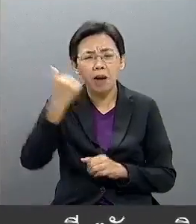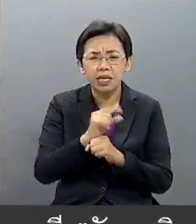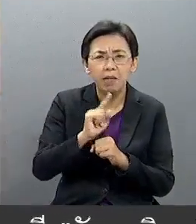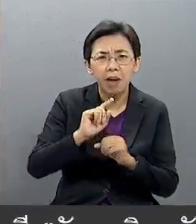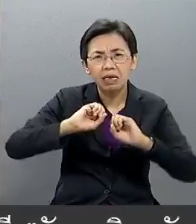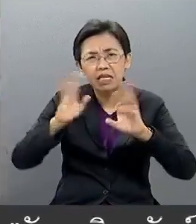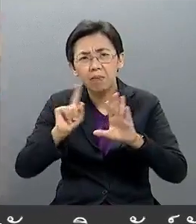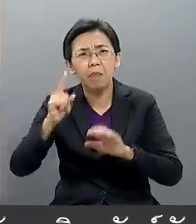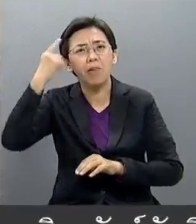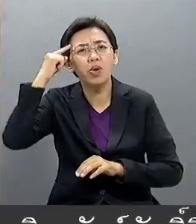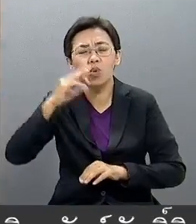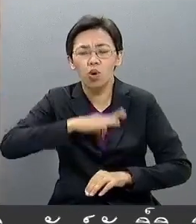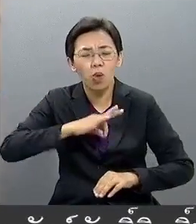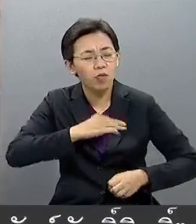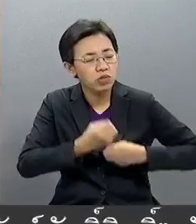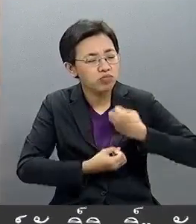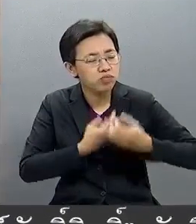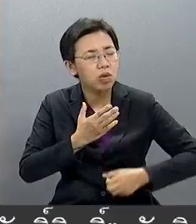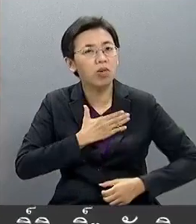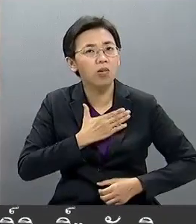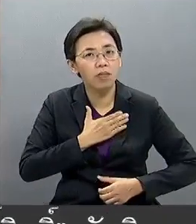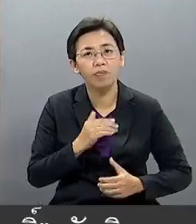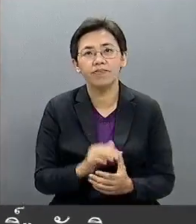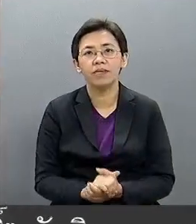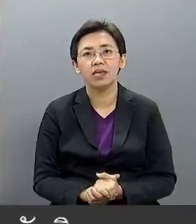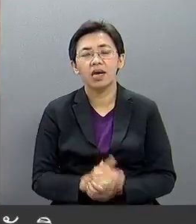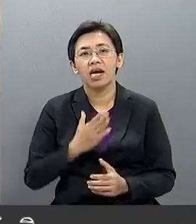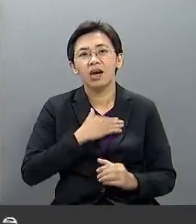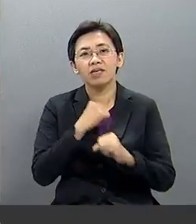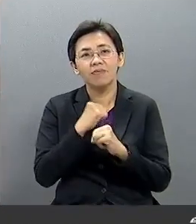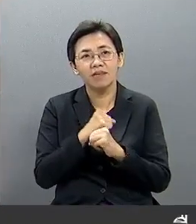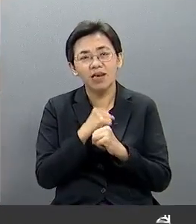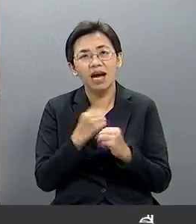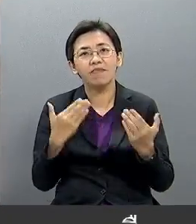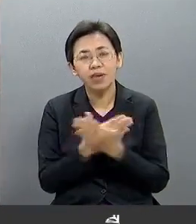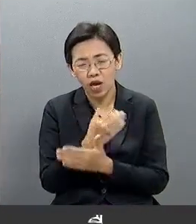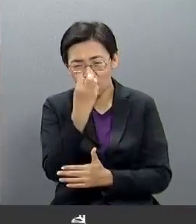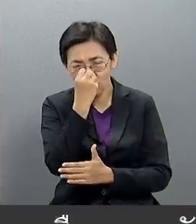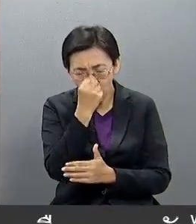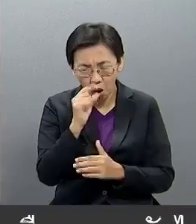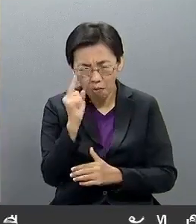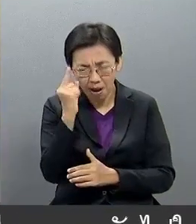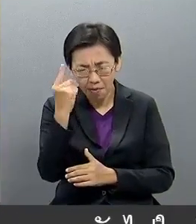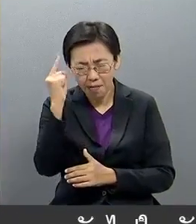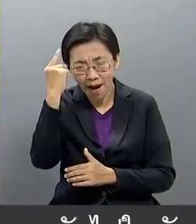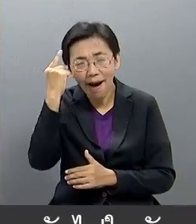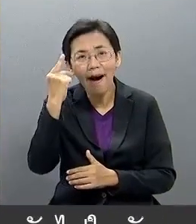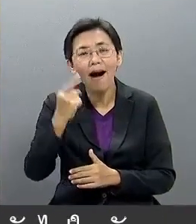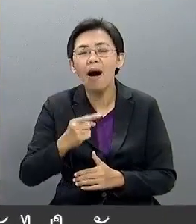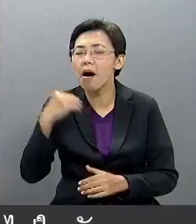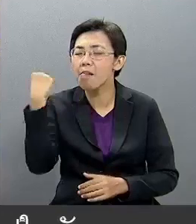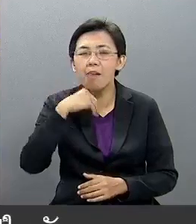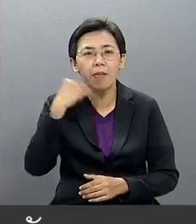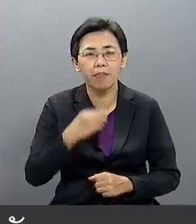มรู้แต่ว่าการทำงานที่มันเราเปลี่ยนแปลงทดลองค้นคว้าใหม่ๆมันเกิดขึ้นเรื่อยๆครับผู้กันหนว